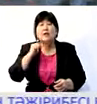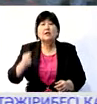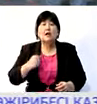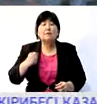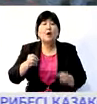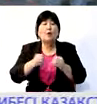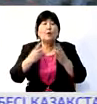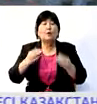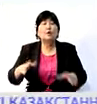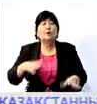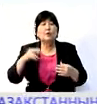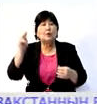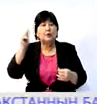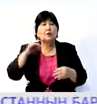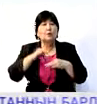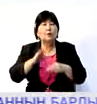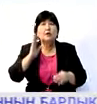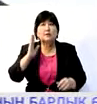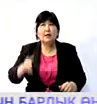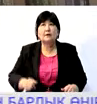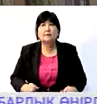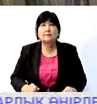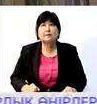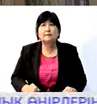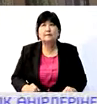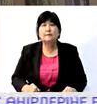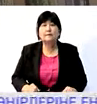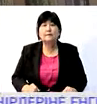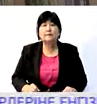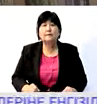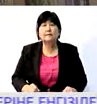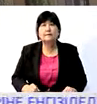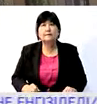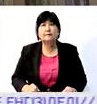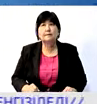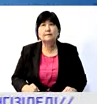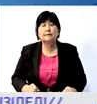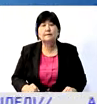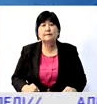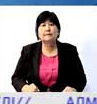бойы арнайы оқу жаттығу жиынын өткізбек. Асқар Тәжиев, Талғат Сыдық, Досхан Сәтбай, Қызылорда телеарнасы.